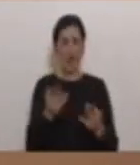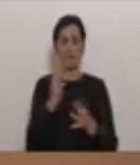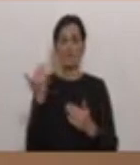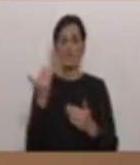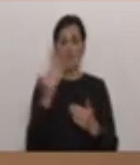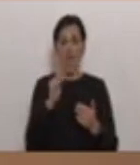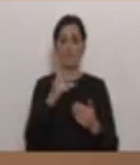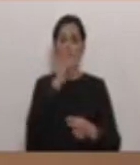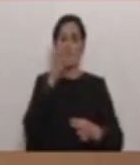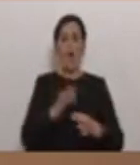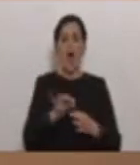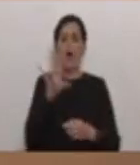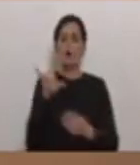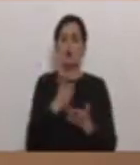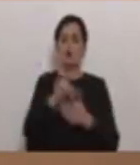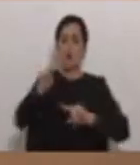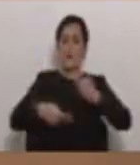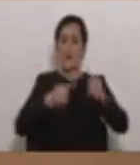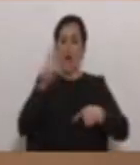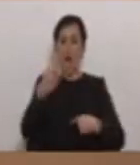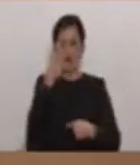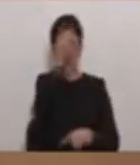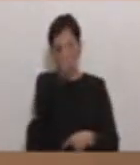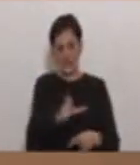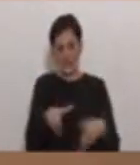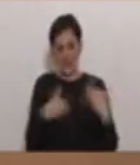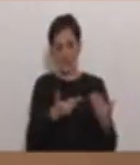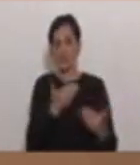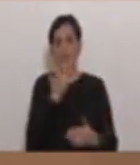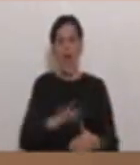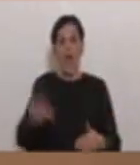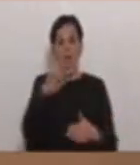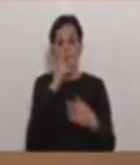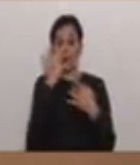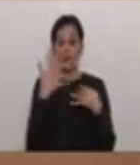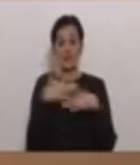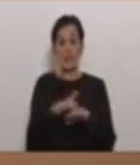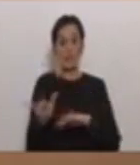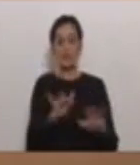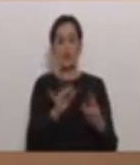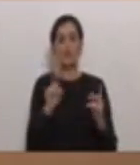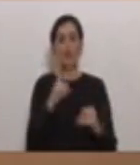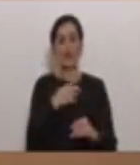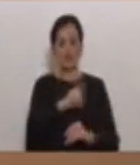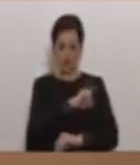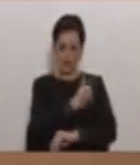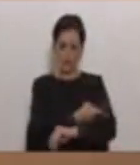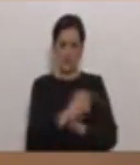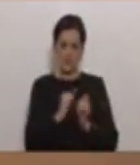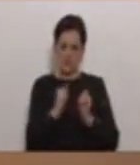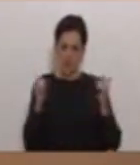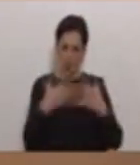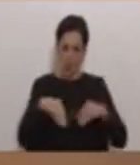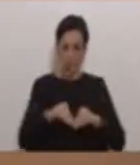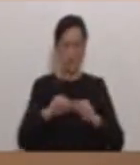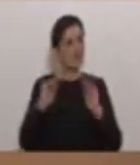pasum zgoloba, gaut, eirti adamianisinașe. Europa și integrații procesul nișnaus, upromet zlier ojahevs, nakrelba damuk